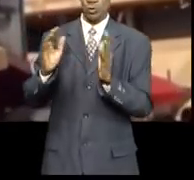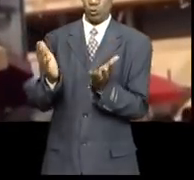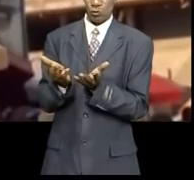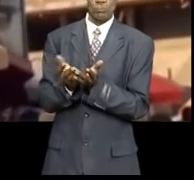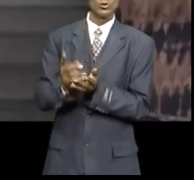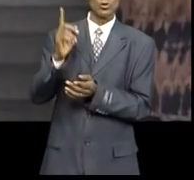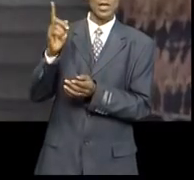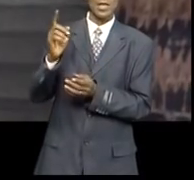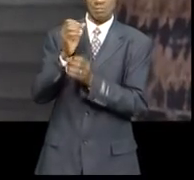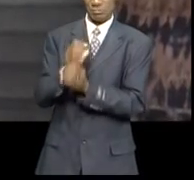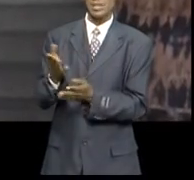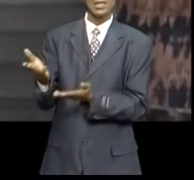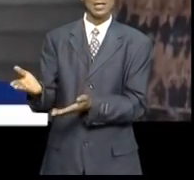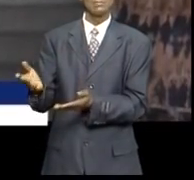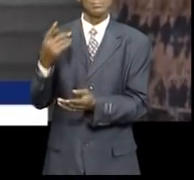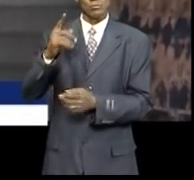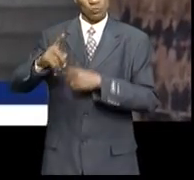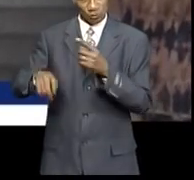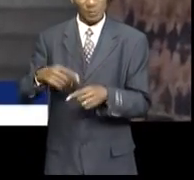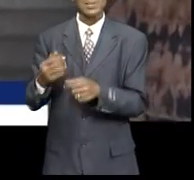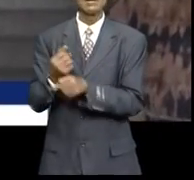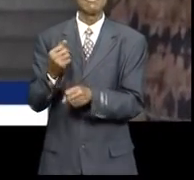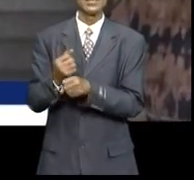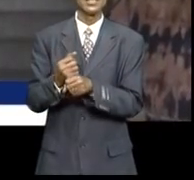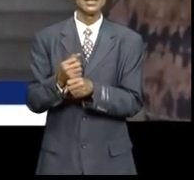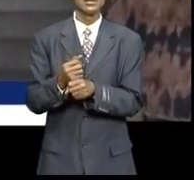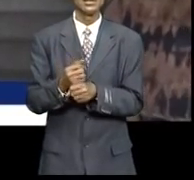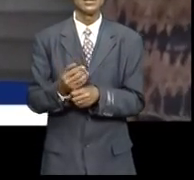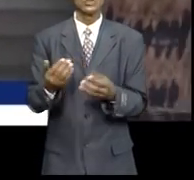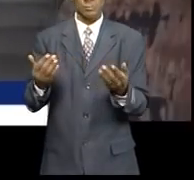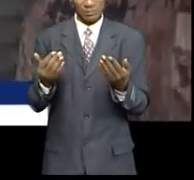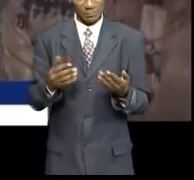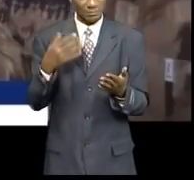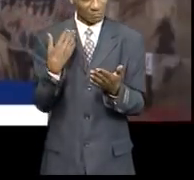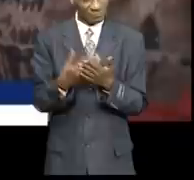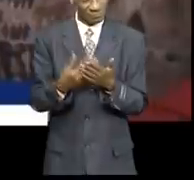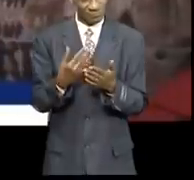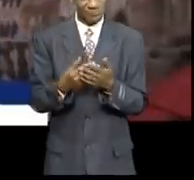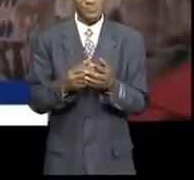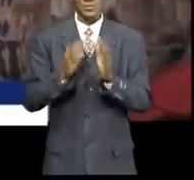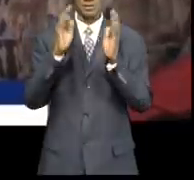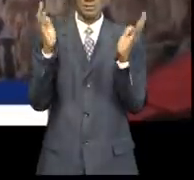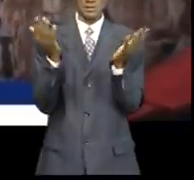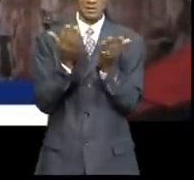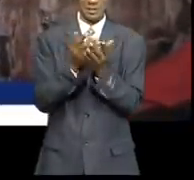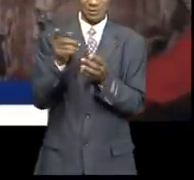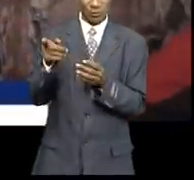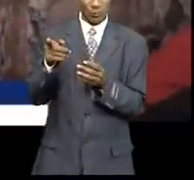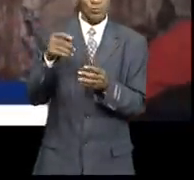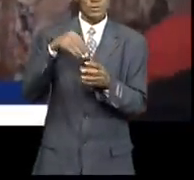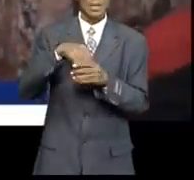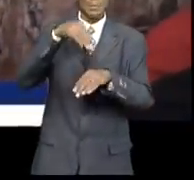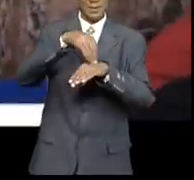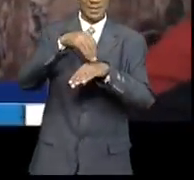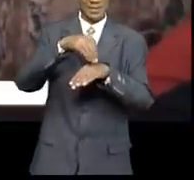va descendre au Congo central, qui va travailler avec notre ministère provincial de sport. C'est pour ça que je me suis fait accompagner des ministres